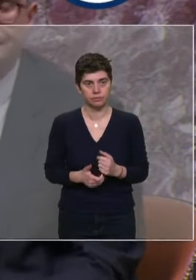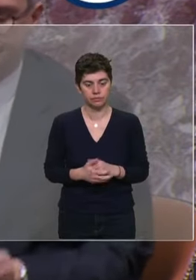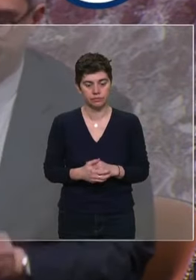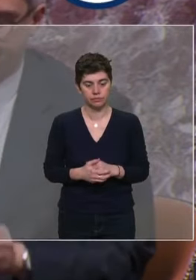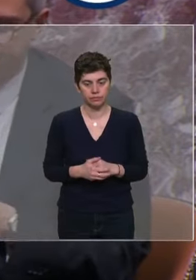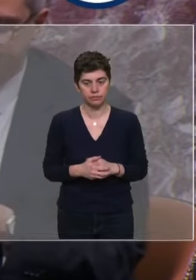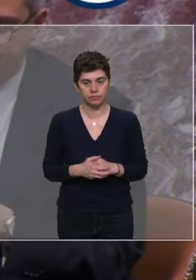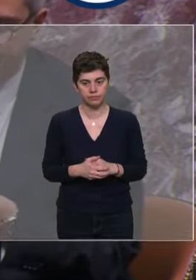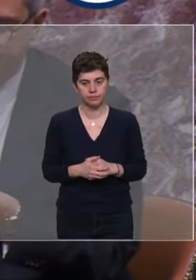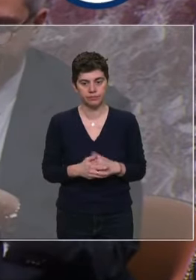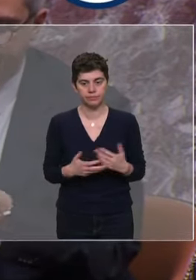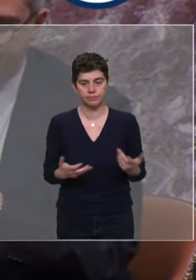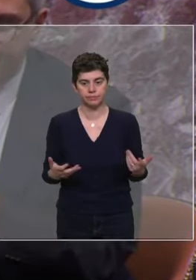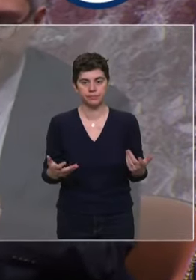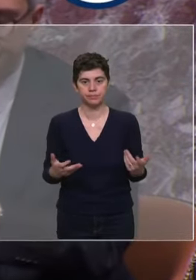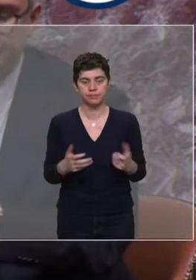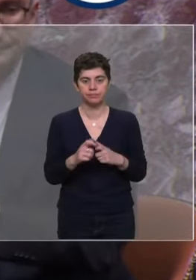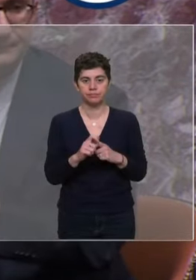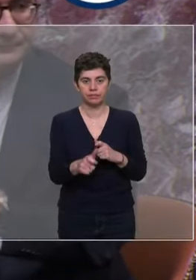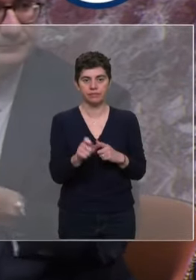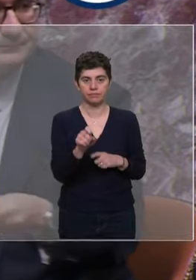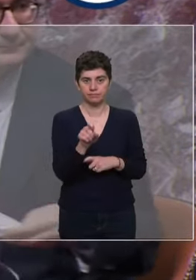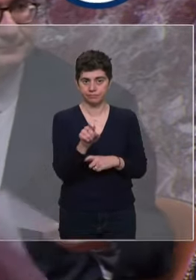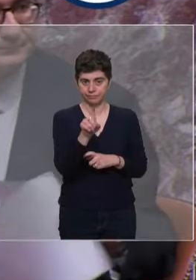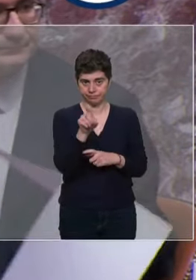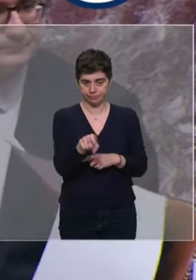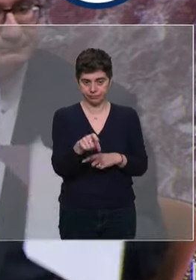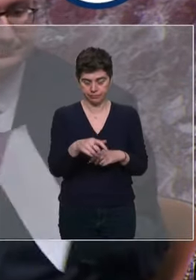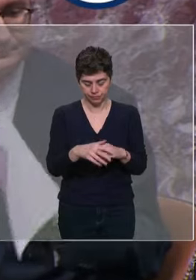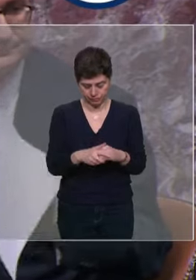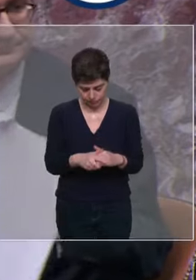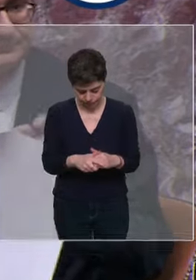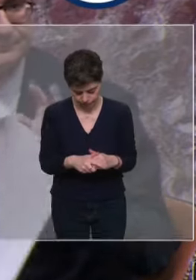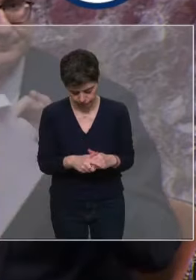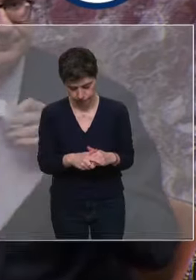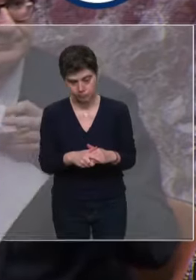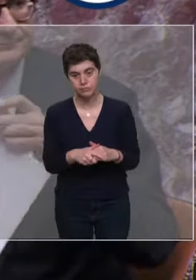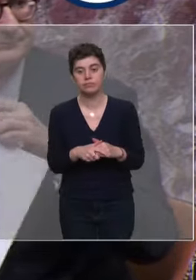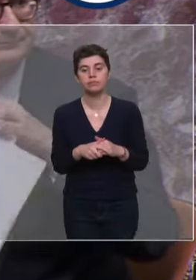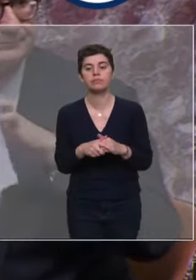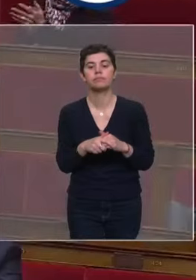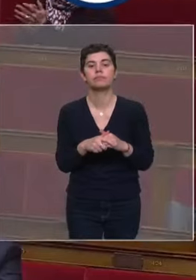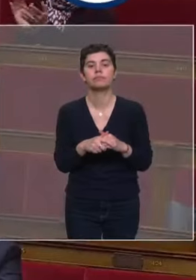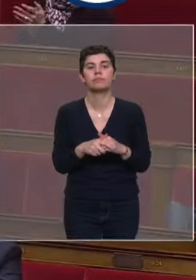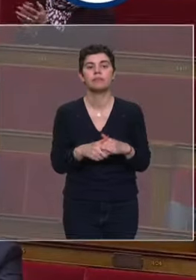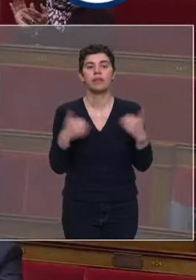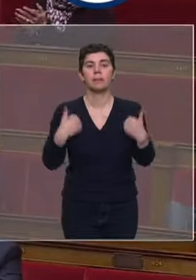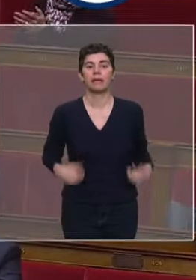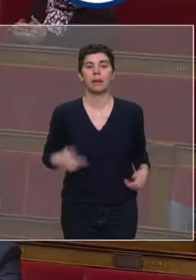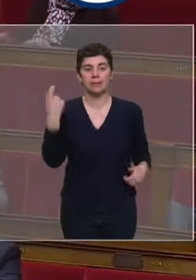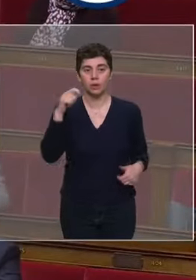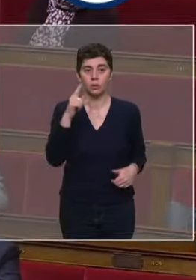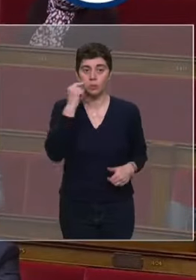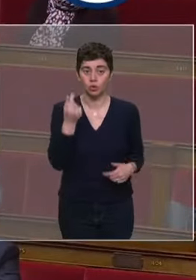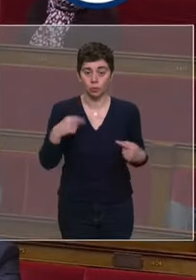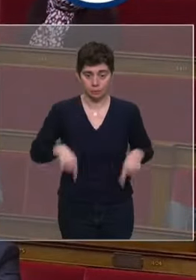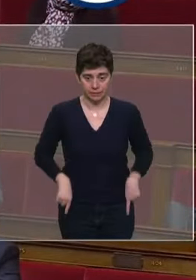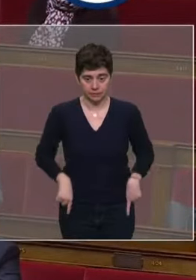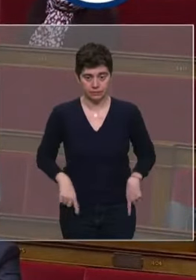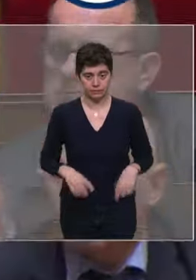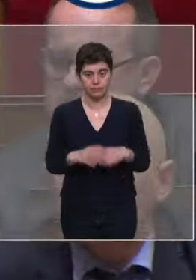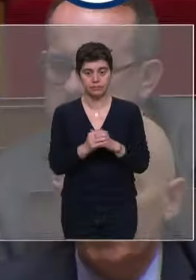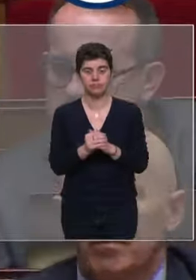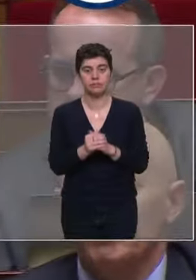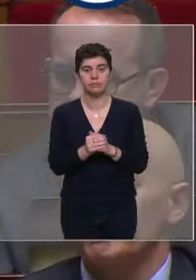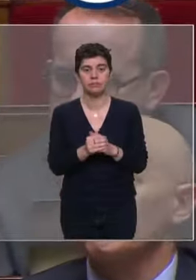La parole est à présent à Madame Marietta Karamanli pour le groupe socialiste. Madame la Présidente, Monsieur le Ministre